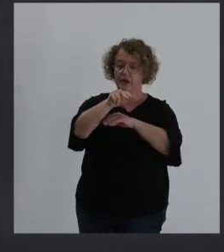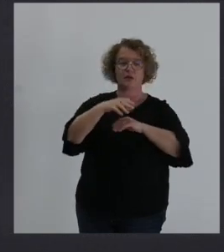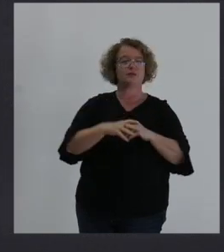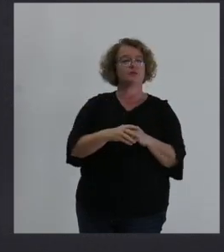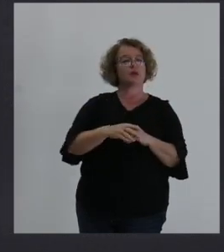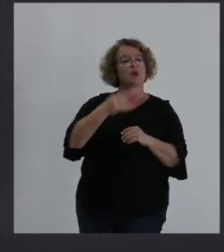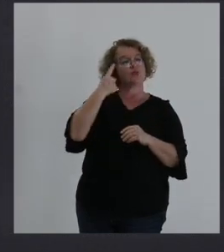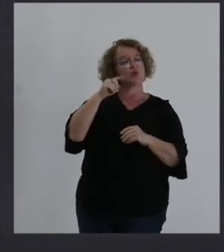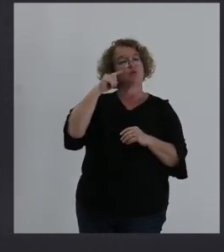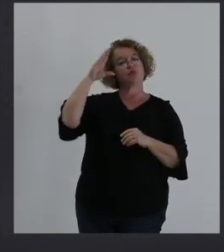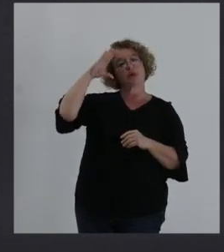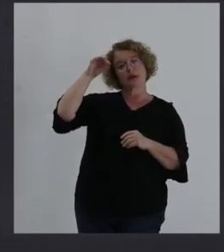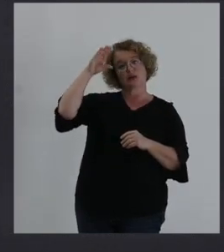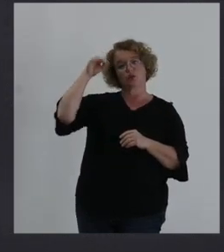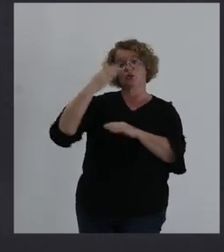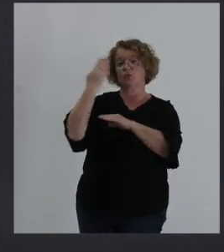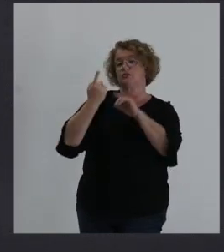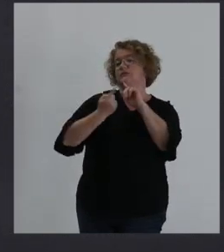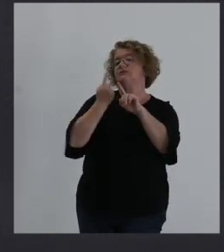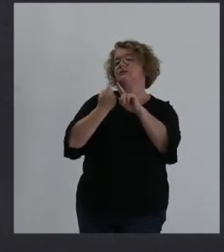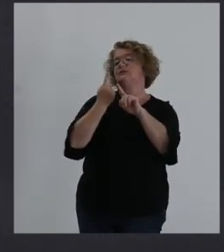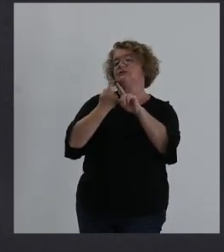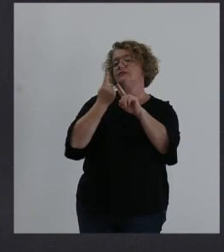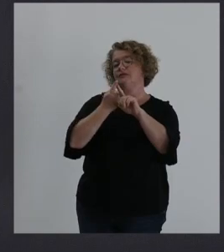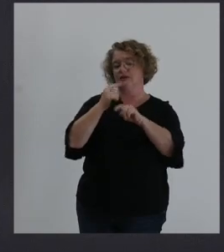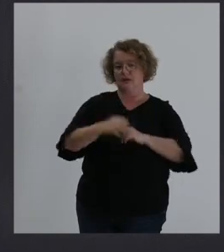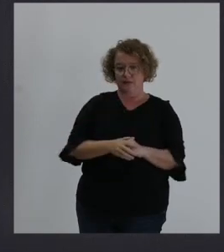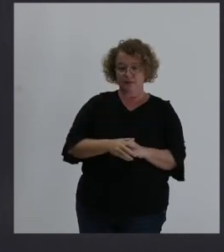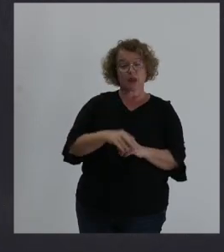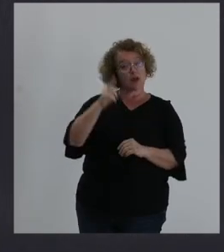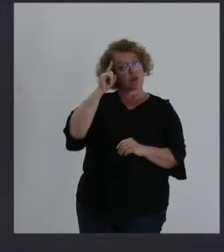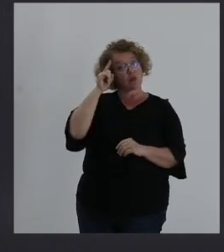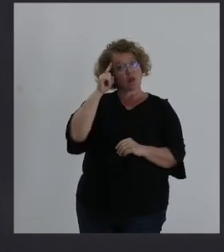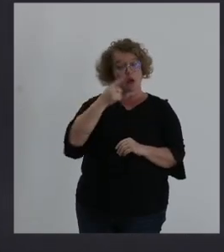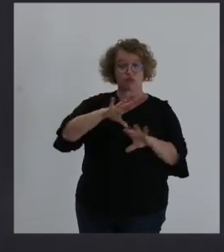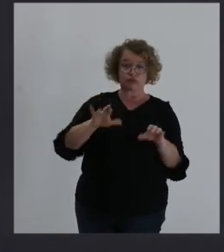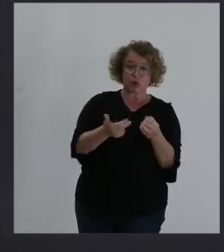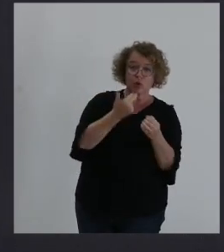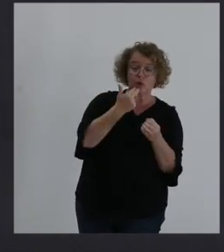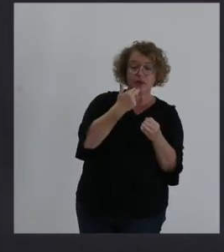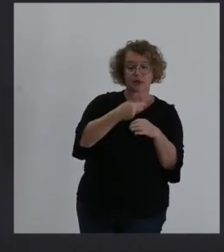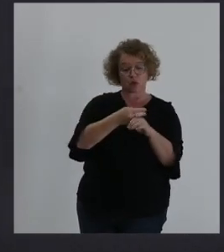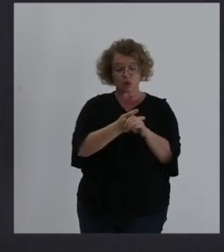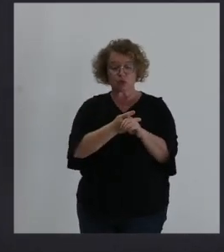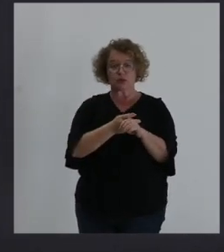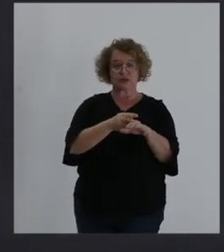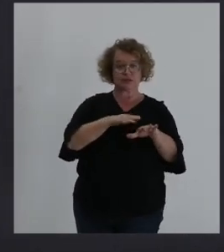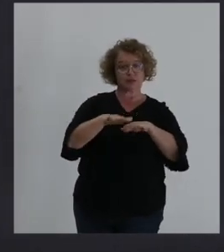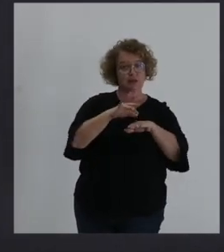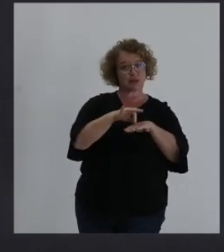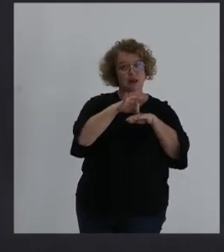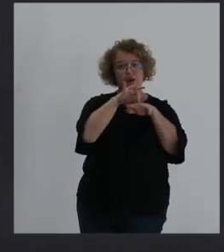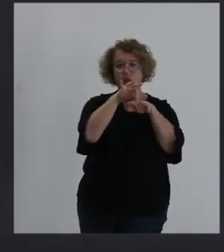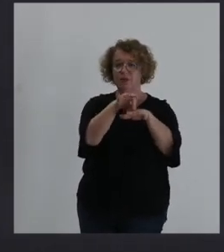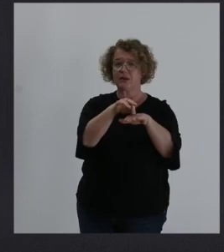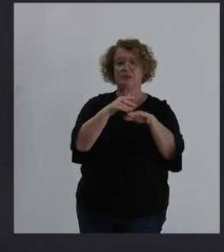à destination des étudiantes et étudiants à besoins spécifiques afin de mutualiser les compétences, les outils et les méthodes d'accompagnement aujourd'hui